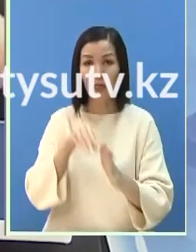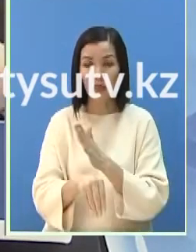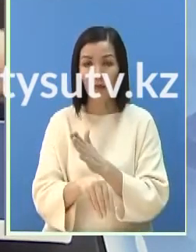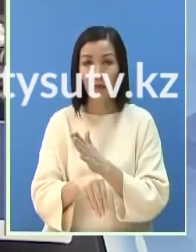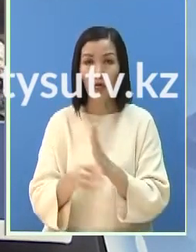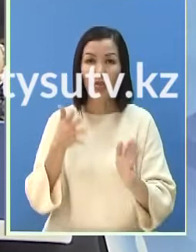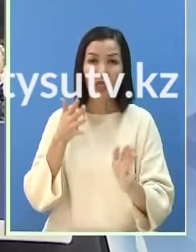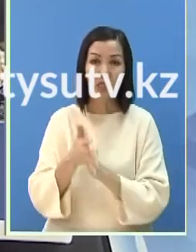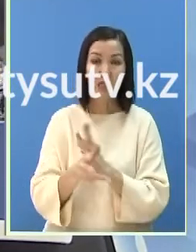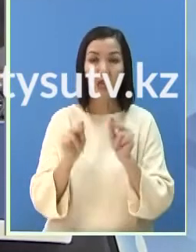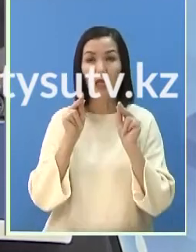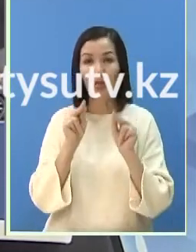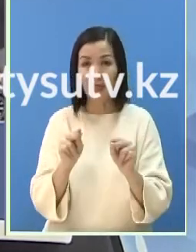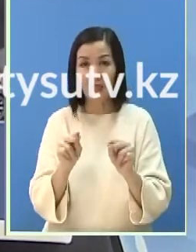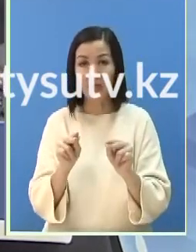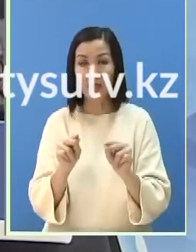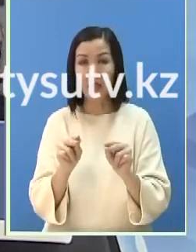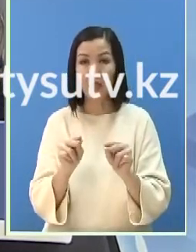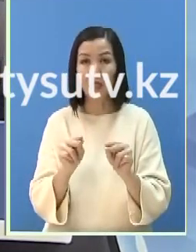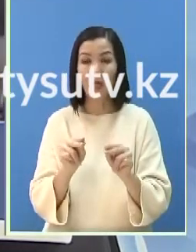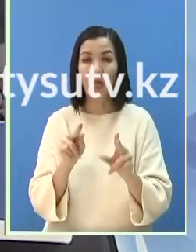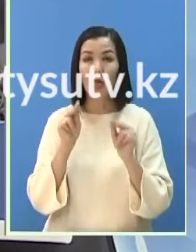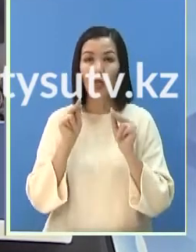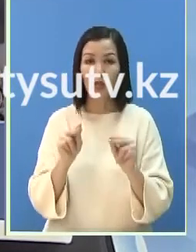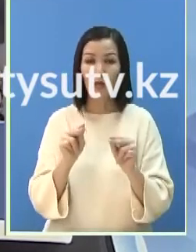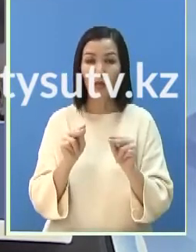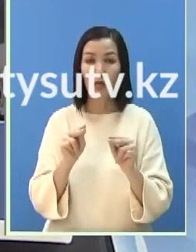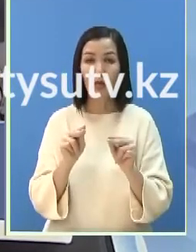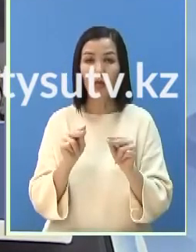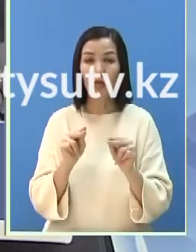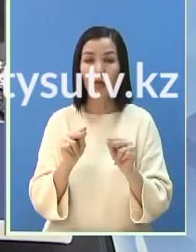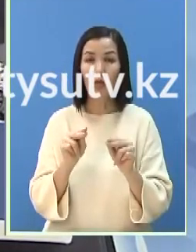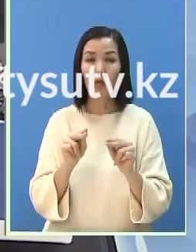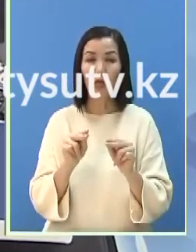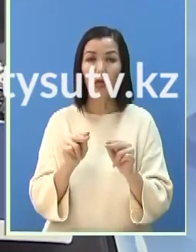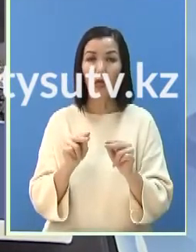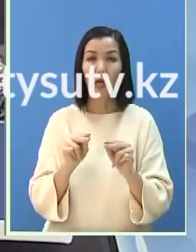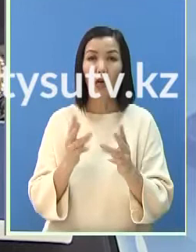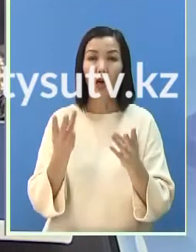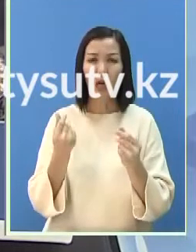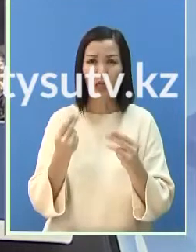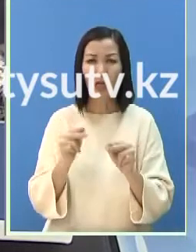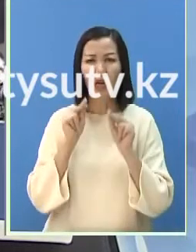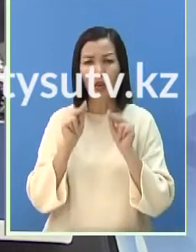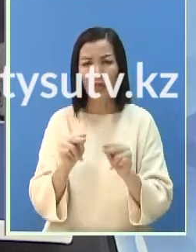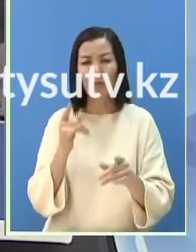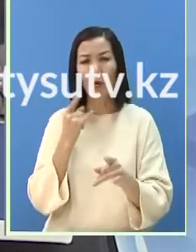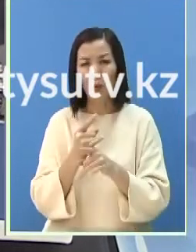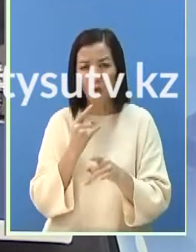өздерінің шығындарын растайды. Жаңағы шынымен де сонша сумма белгіленген ба, соны